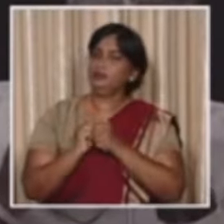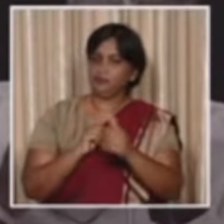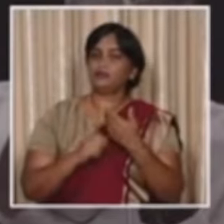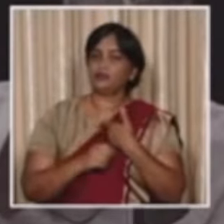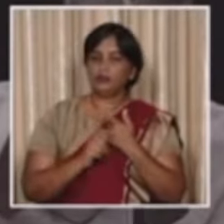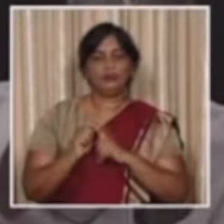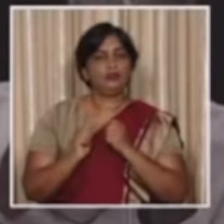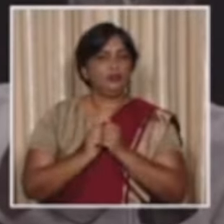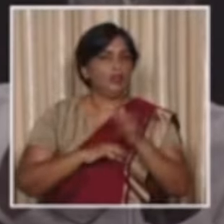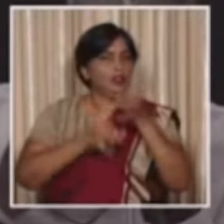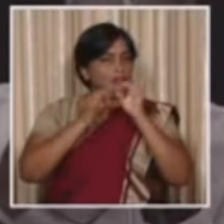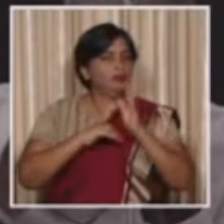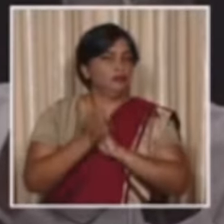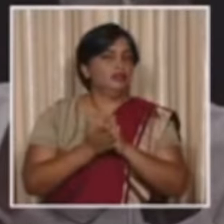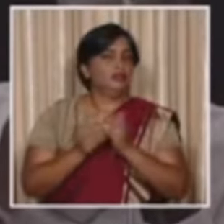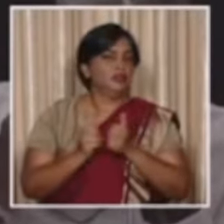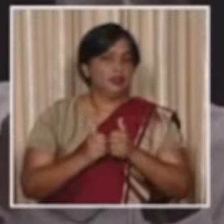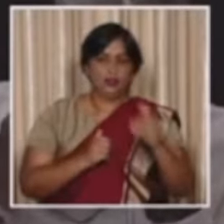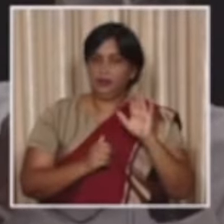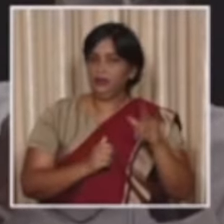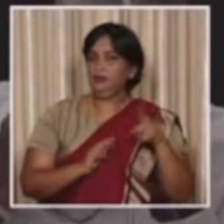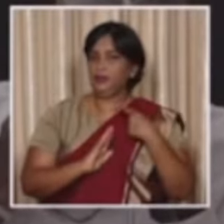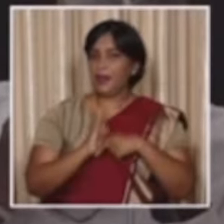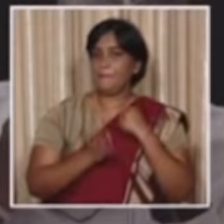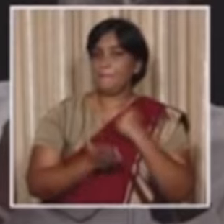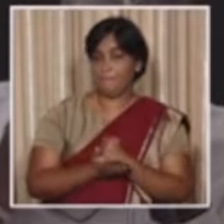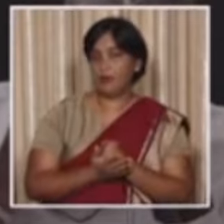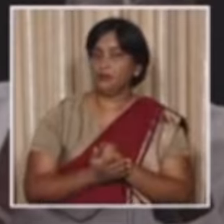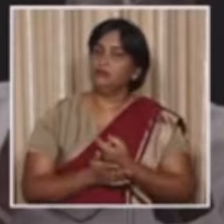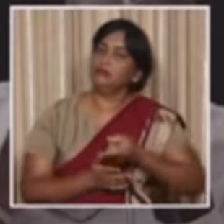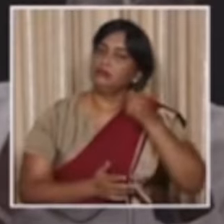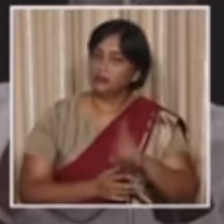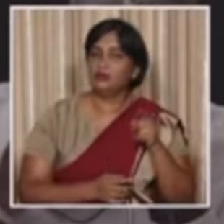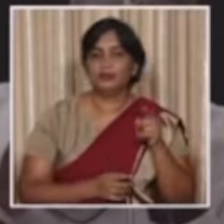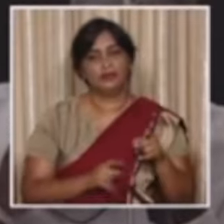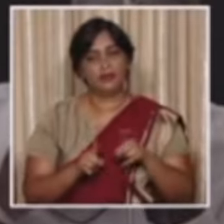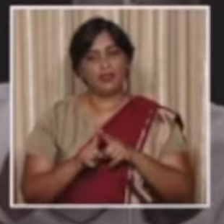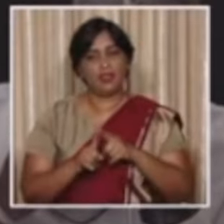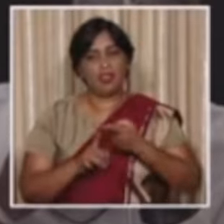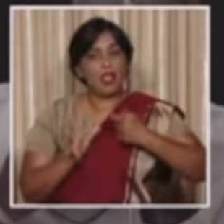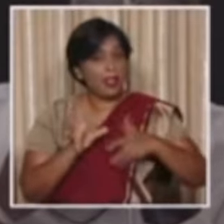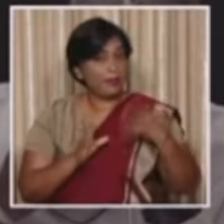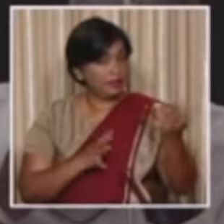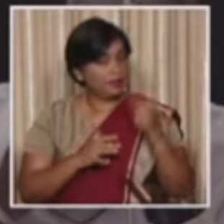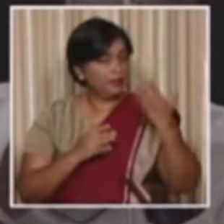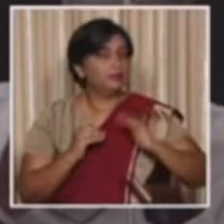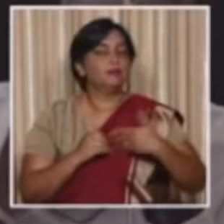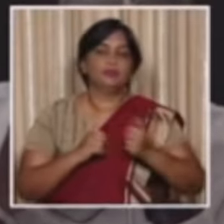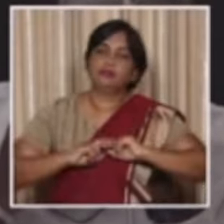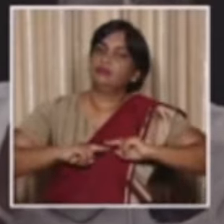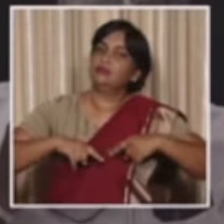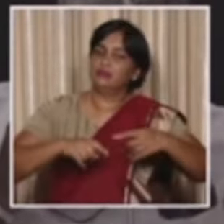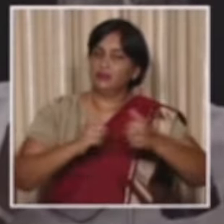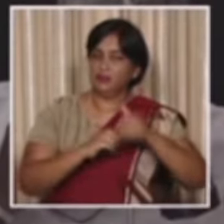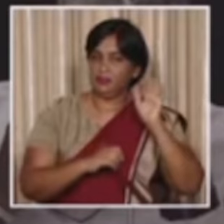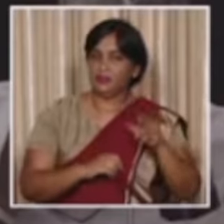මේ කටයුත්ත නීත්‍යානුකූල කිරීමට අවශ්‍ය කටයුතු කරලා තිනවා. ලංකා බැංකුවත් එකඟ වෙලා තිනවා. ඒ ගැරන්ටර්ස්ලා ගත්තාන් පස්සේ ඒ ටික දිගට රිලීස්